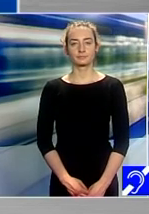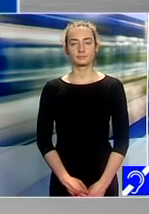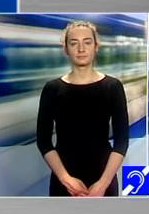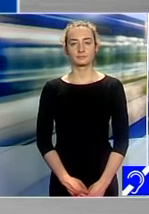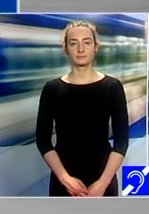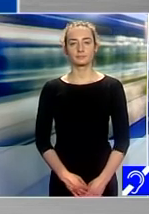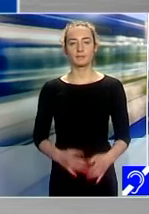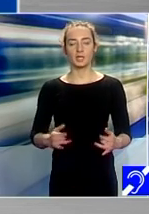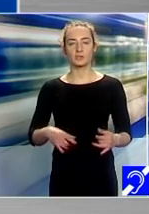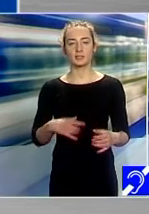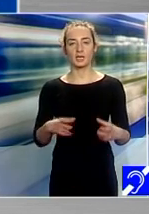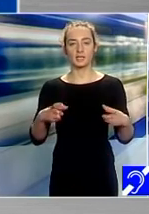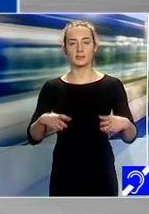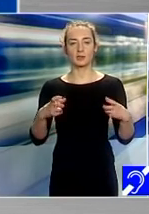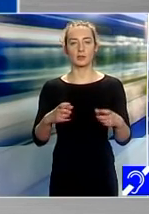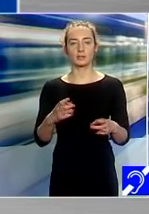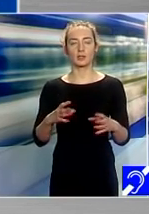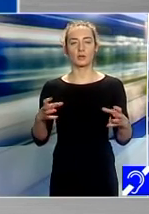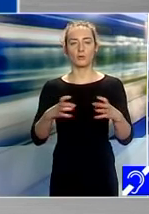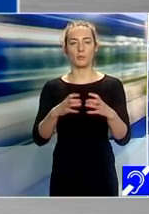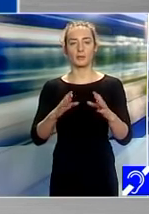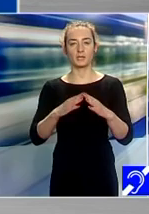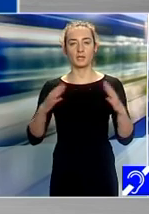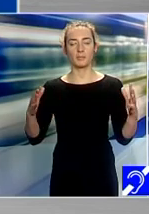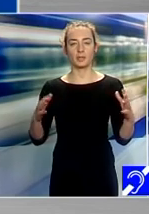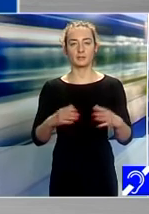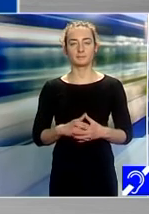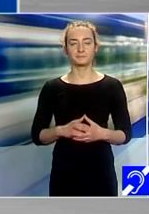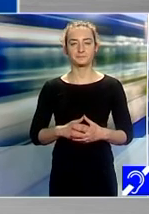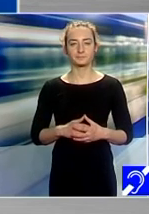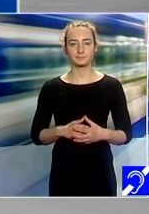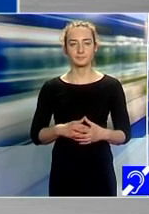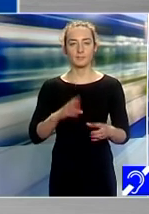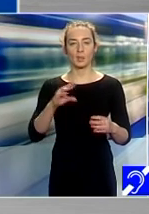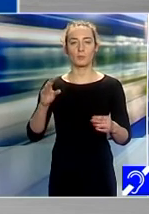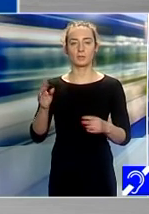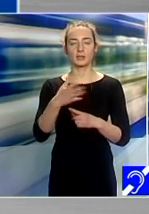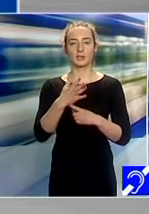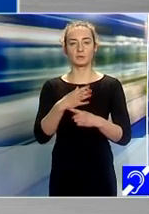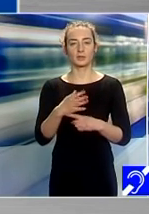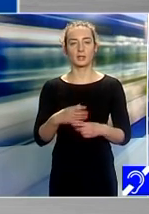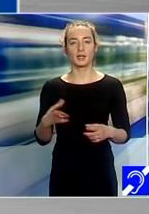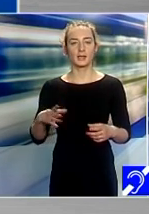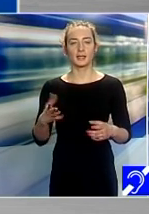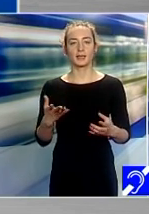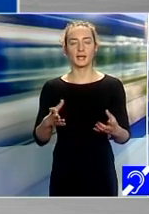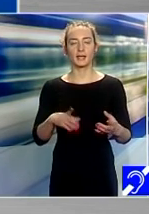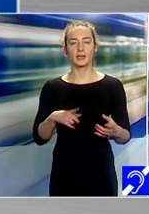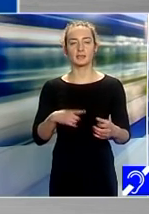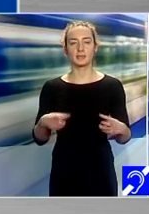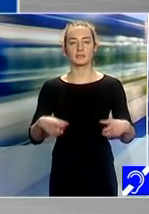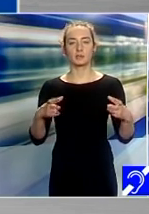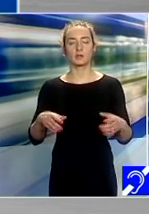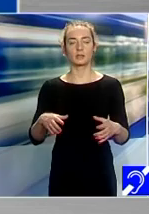Aceasta era situația în companiile multinaționale. Care este situația la dumneavoastră?